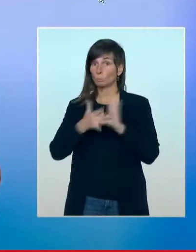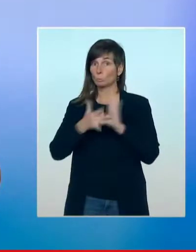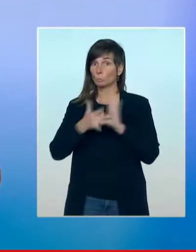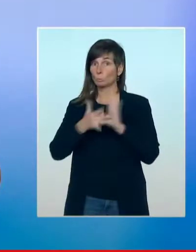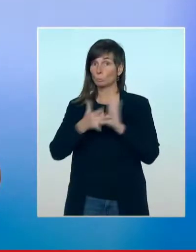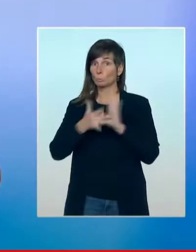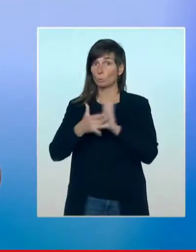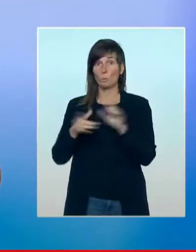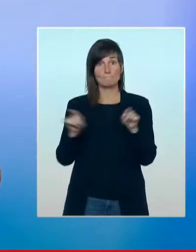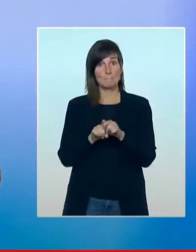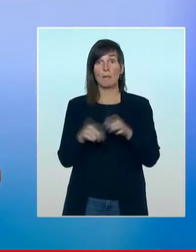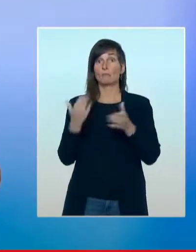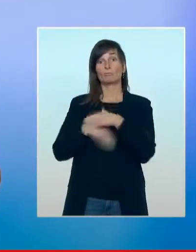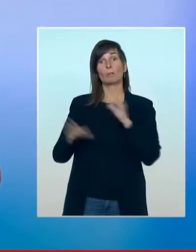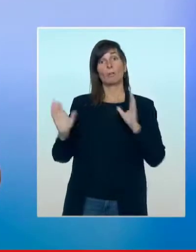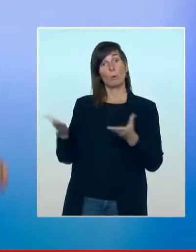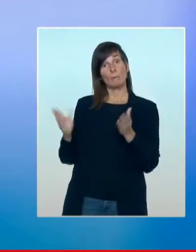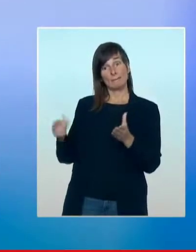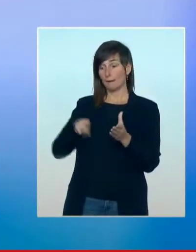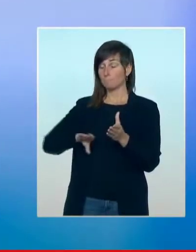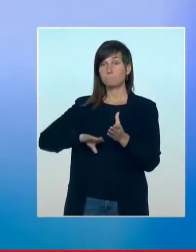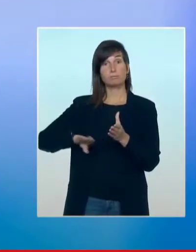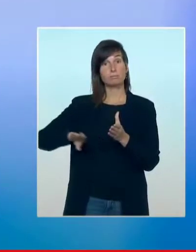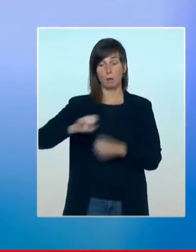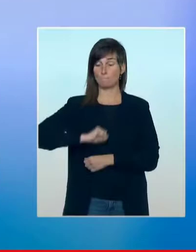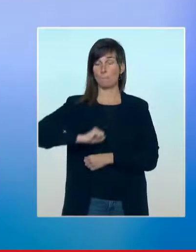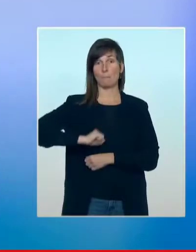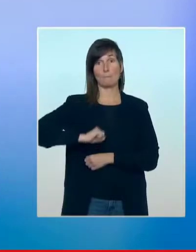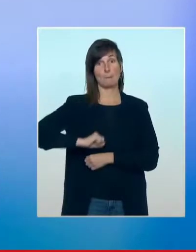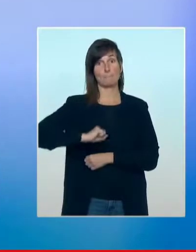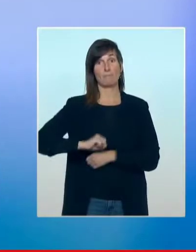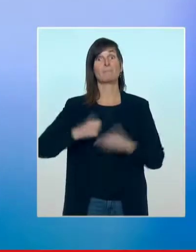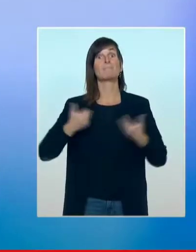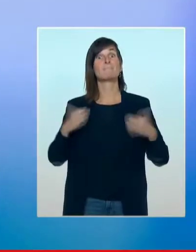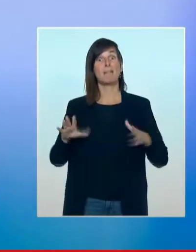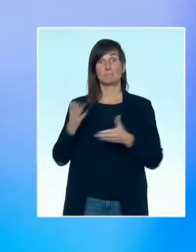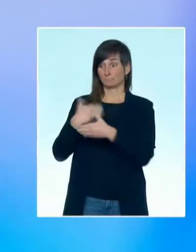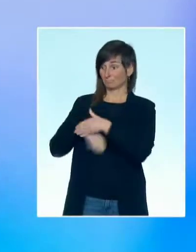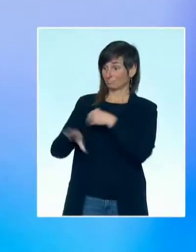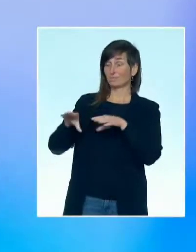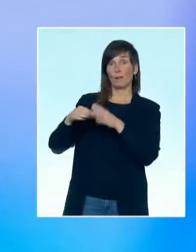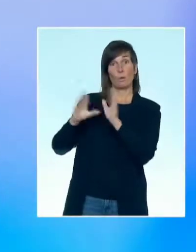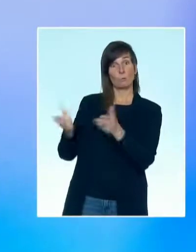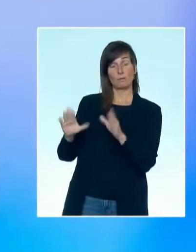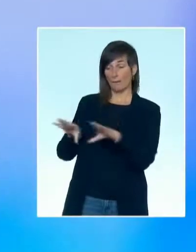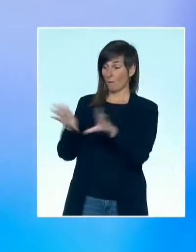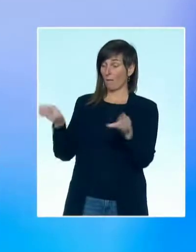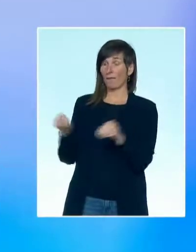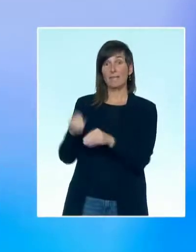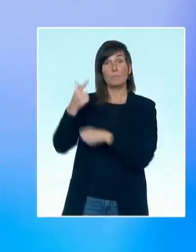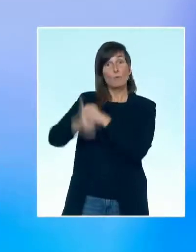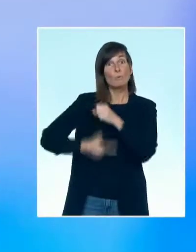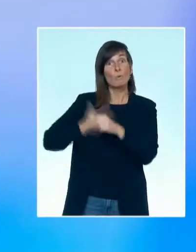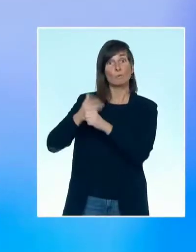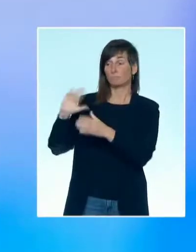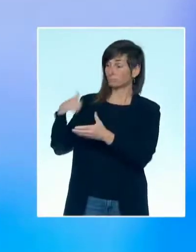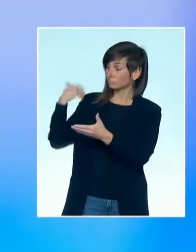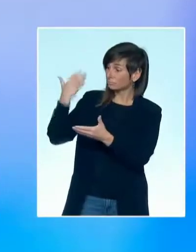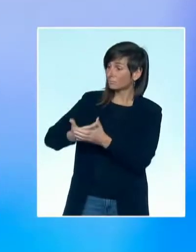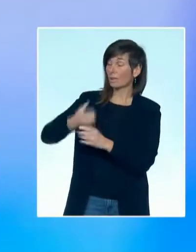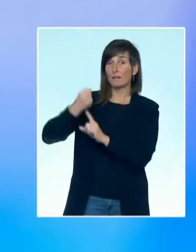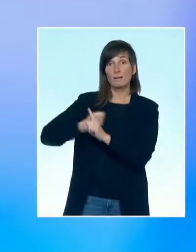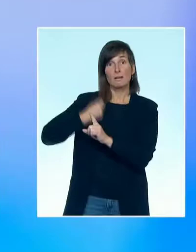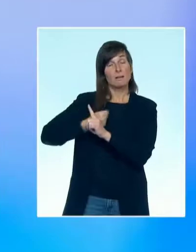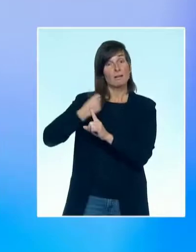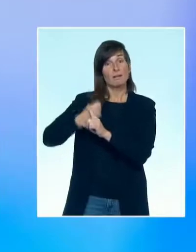monter en pression, alors même que les équipes sont très fortement éprouvées par près de 2 années de